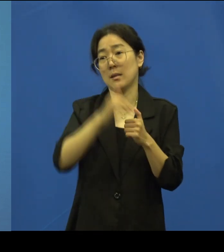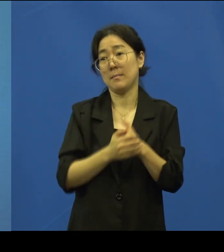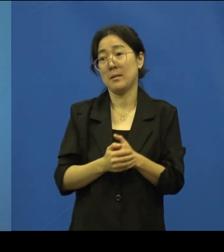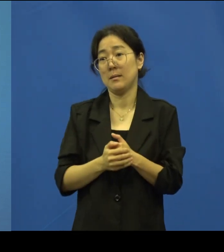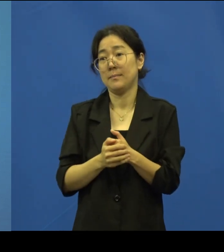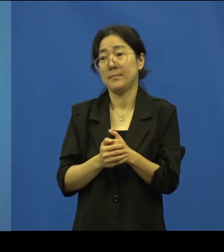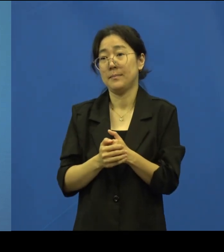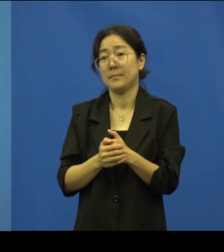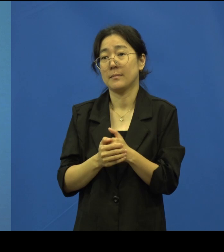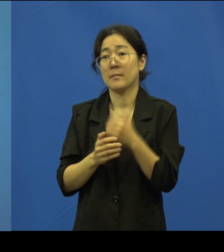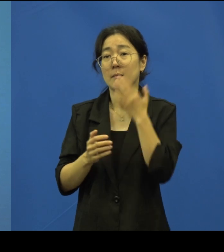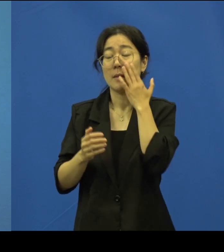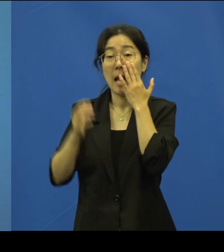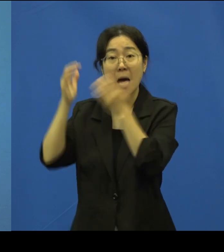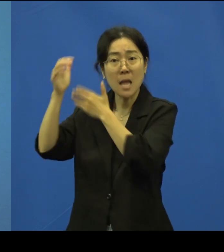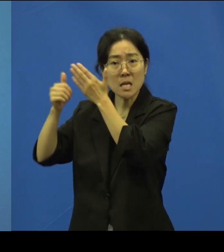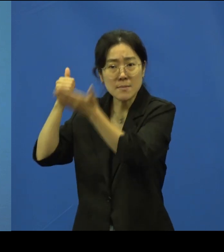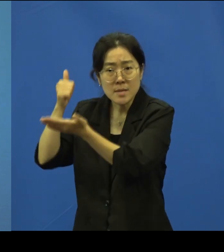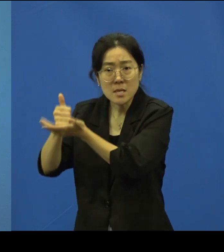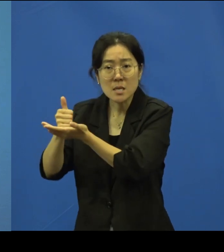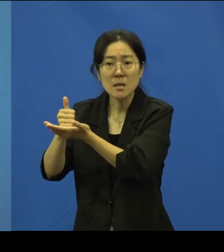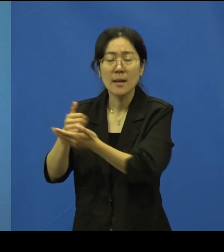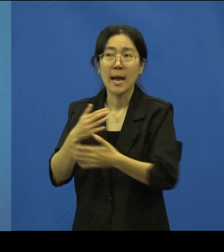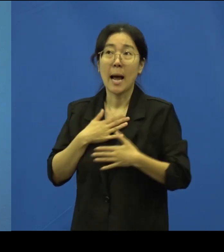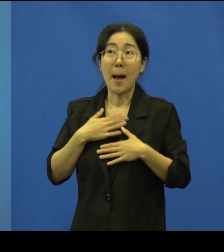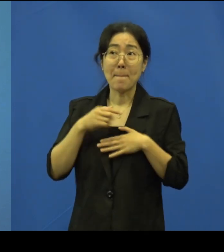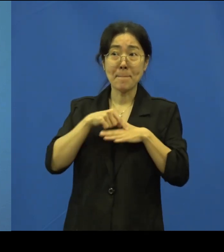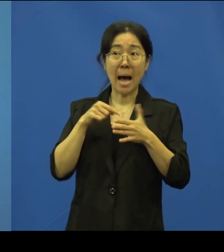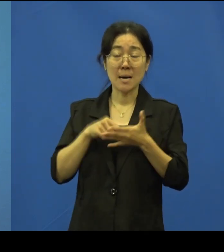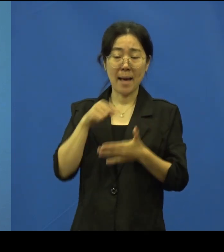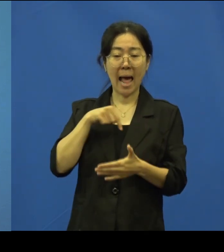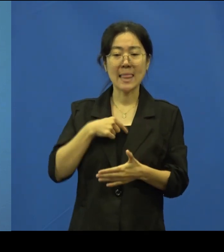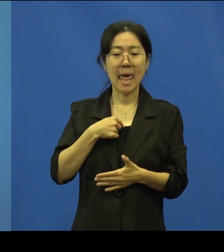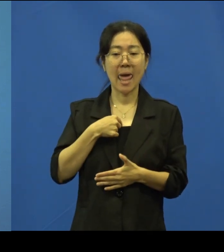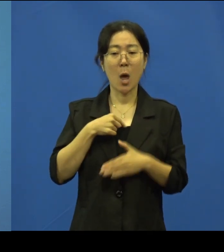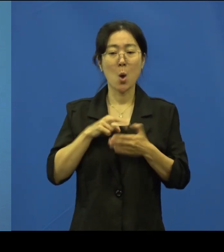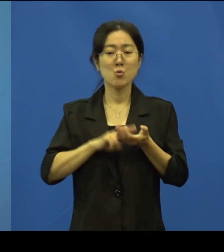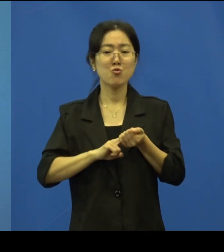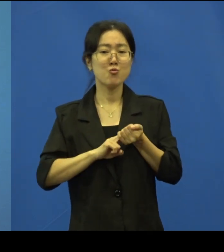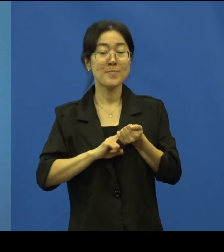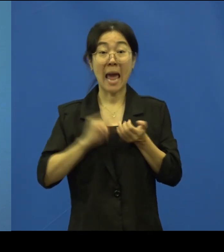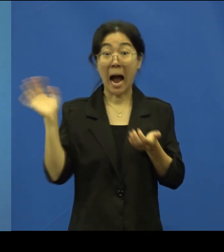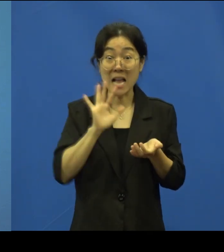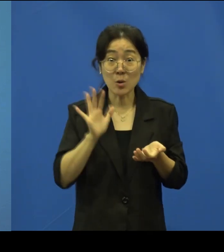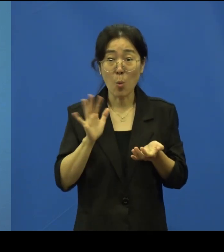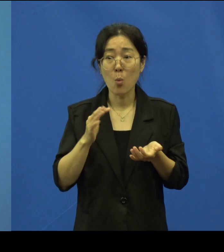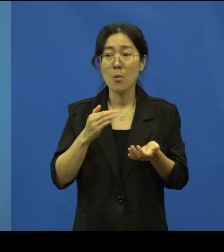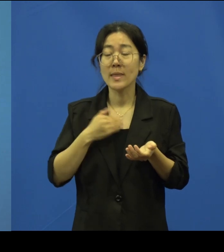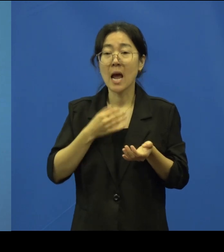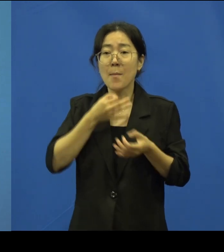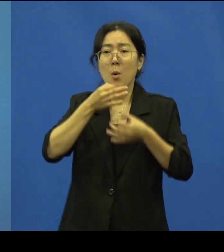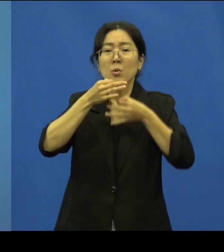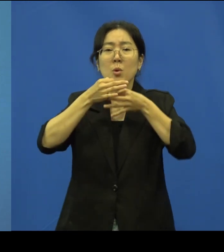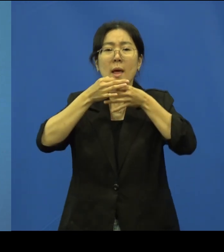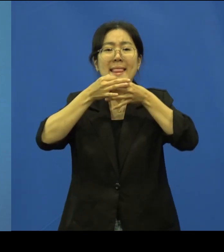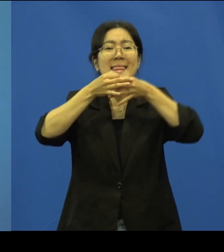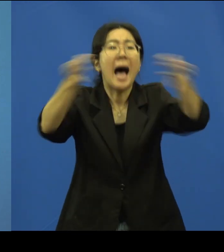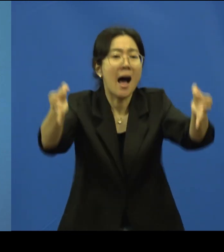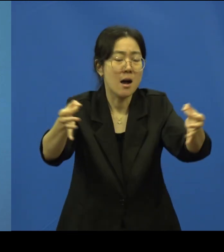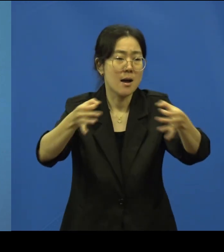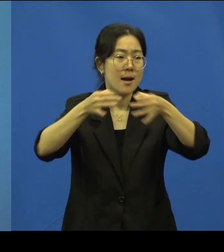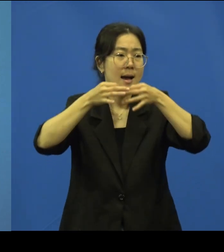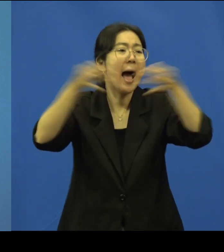하나님께서는 내가 내 목소리로, 마음으로만이 아니라 목소리로 내가 마음에 있는 것을